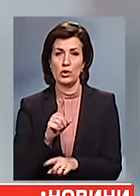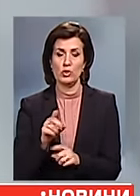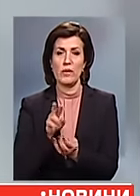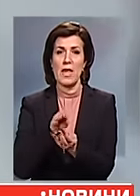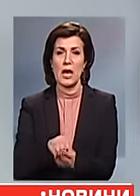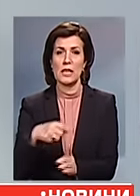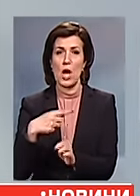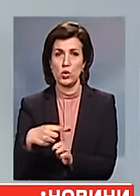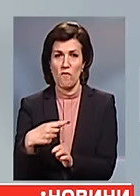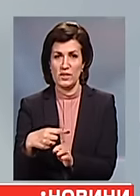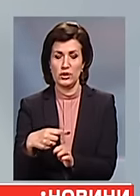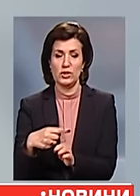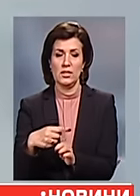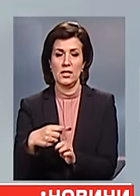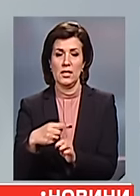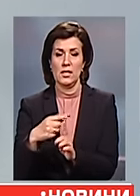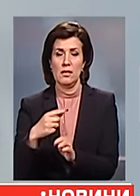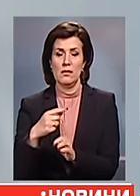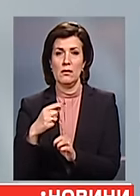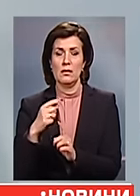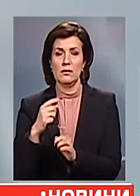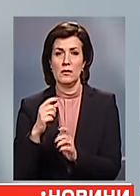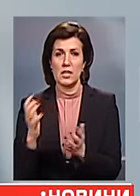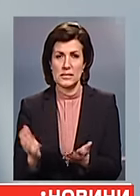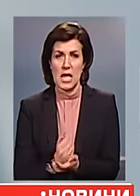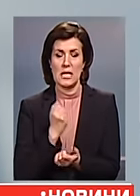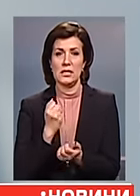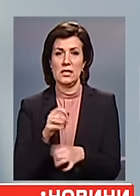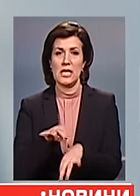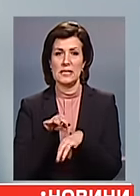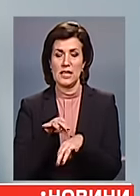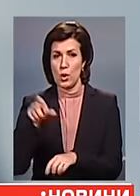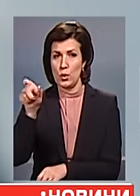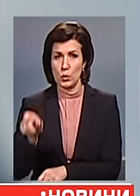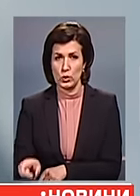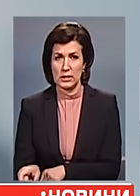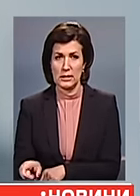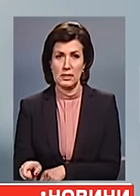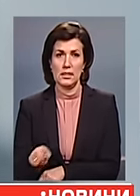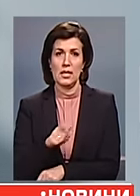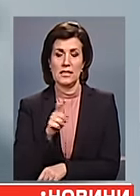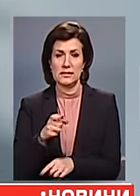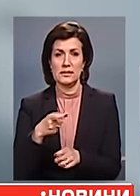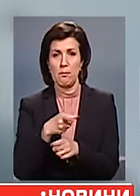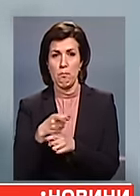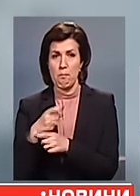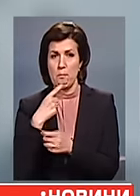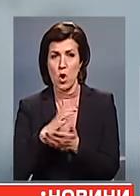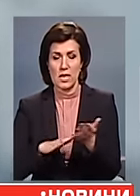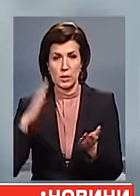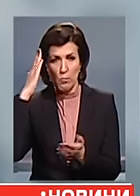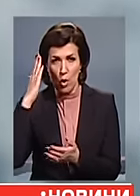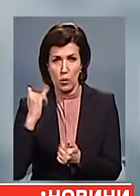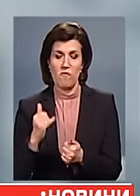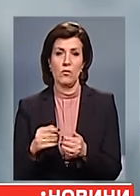кладовищі на одному з харківських кладовищ знайдене тіло людини з вогнопальним пораненням голови